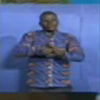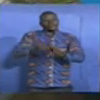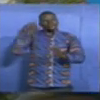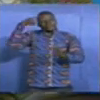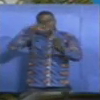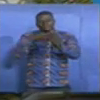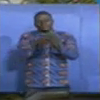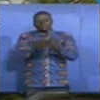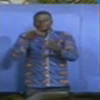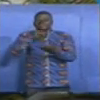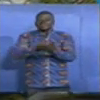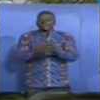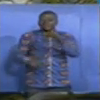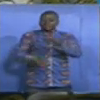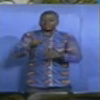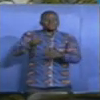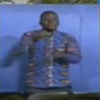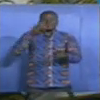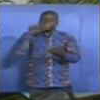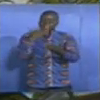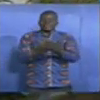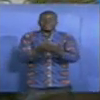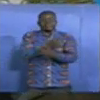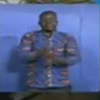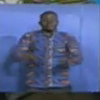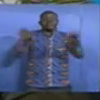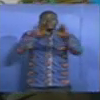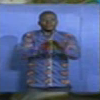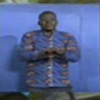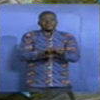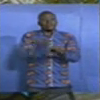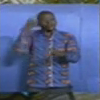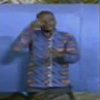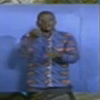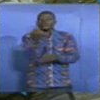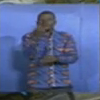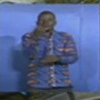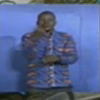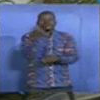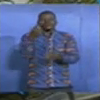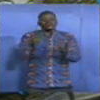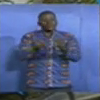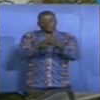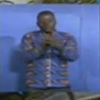un match capital, il faut le dire. Est-ce qu'on peut rappeler le 11 de départ de Paulo Duarte? Dès la